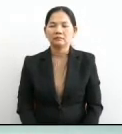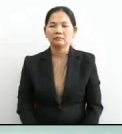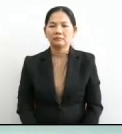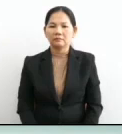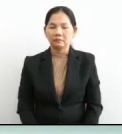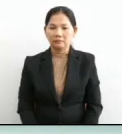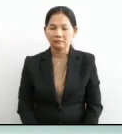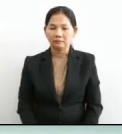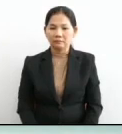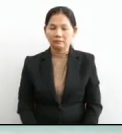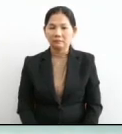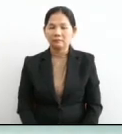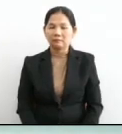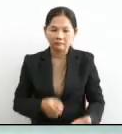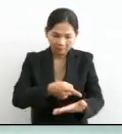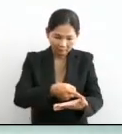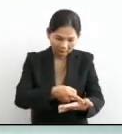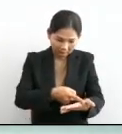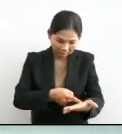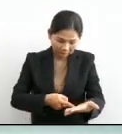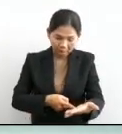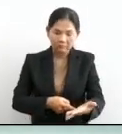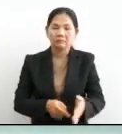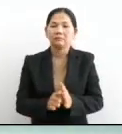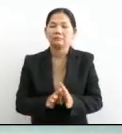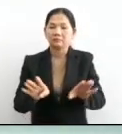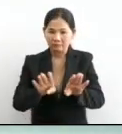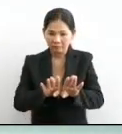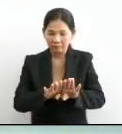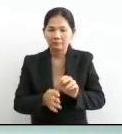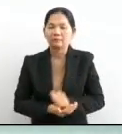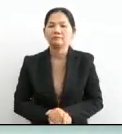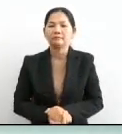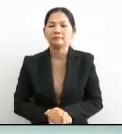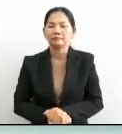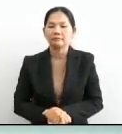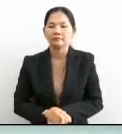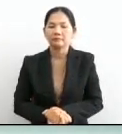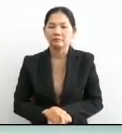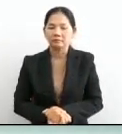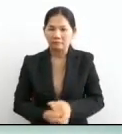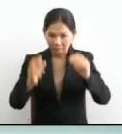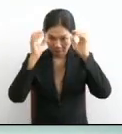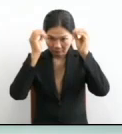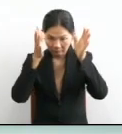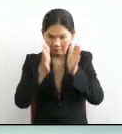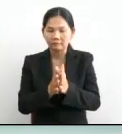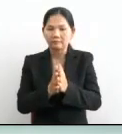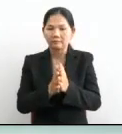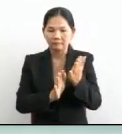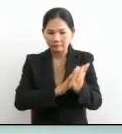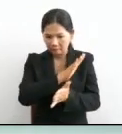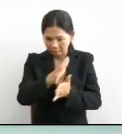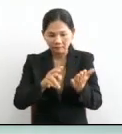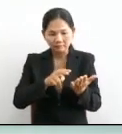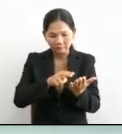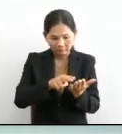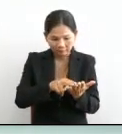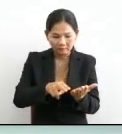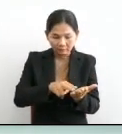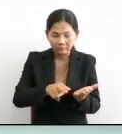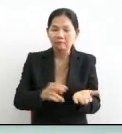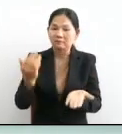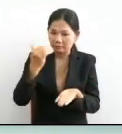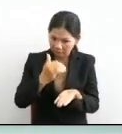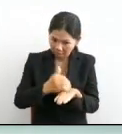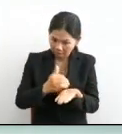chà chấn con cô mình tốt chà bật bị cầm rồi hai anh chấn mà lớn cho này cứ nâng an ắt bật ở con chà đòn tiền anh